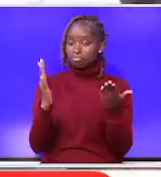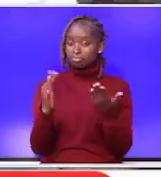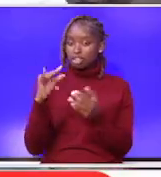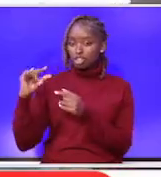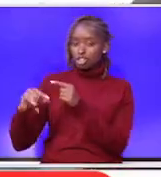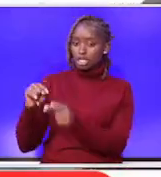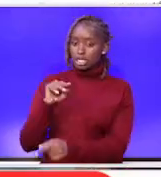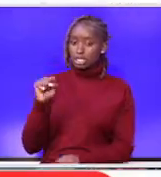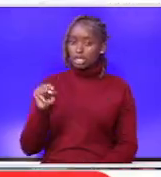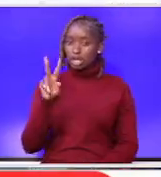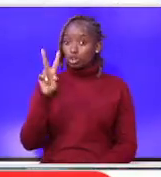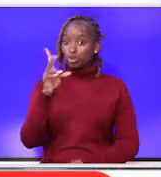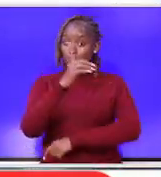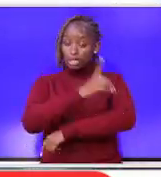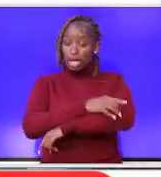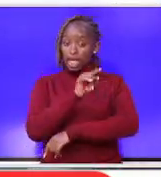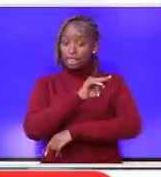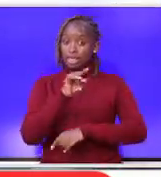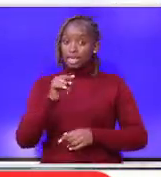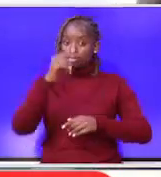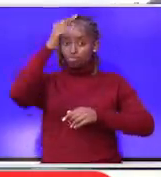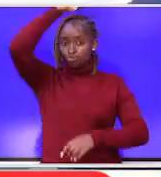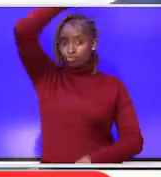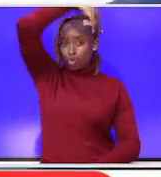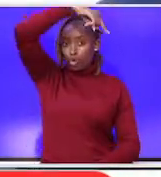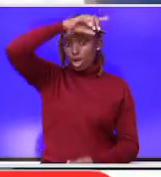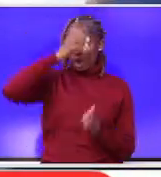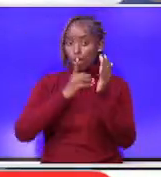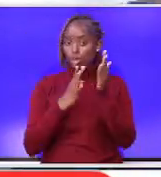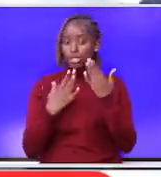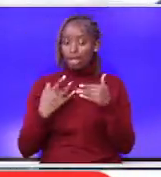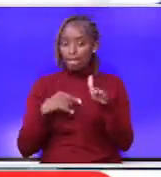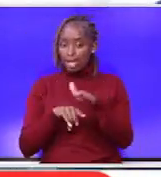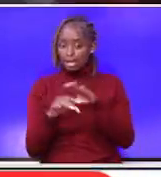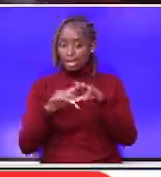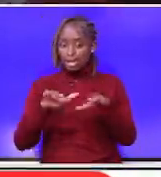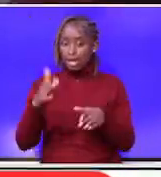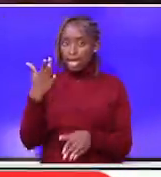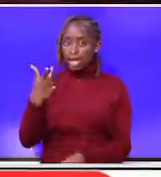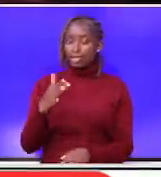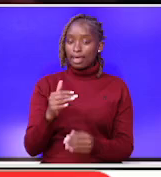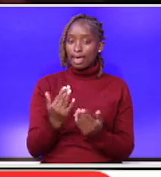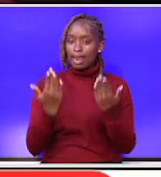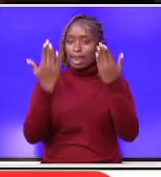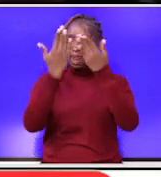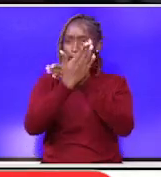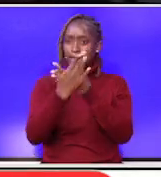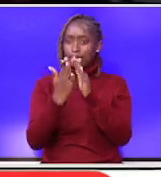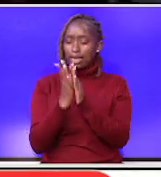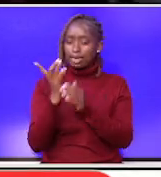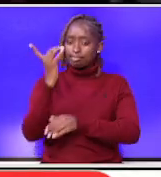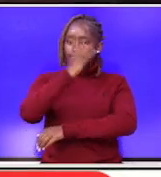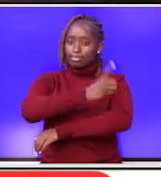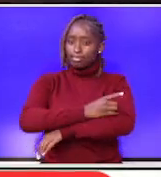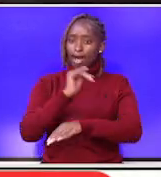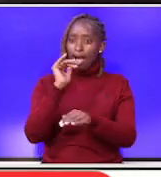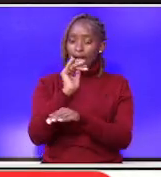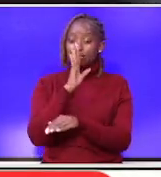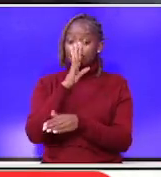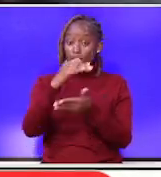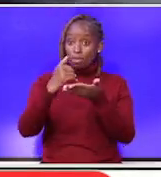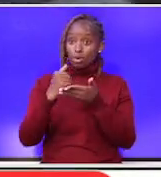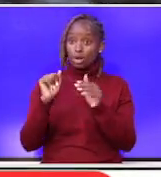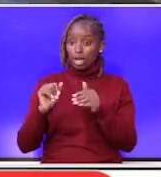mfululizo, madaktari wahitimu walipiga kambi nje ofisi za Wizara ya Afya mchana na usiku, wakiomba kuajiriwa mara moja na